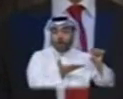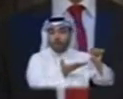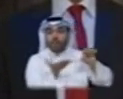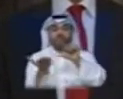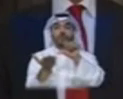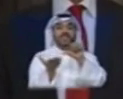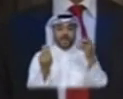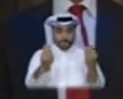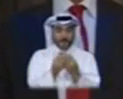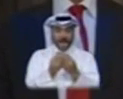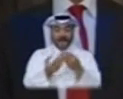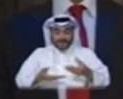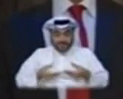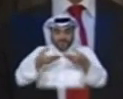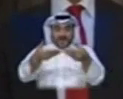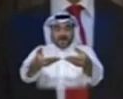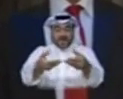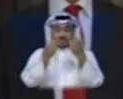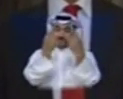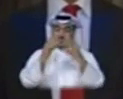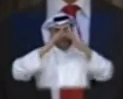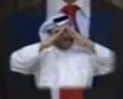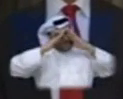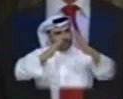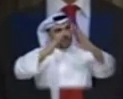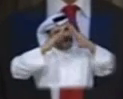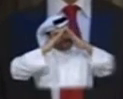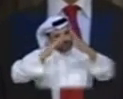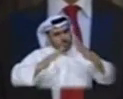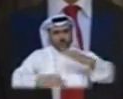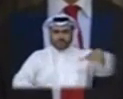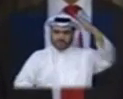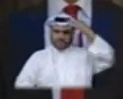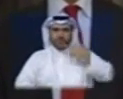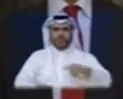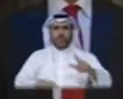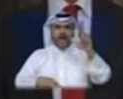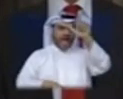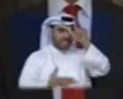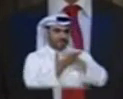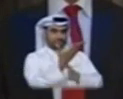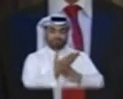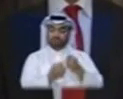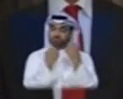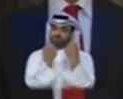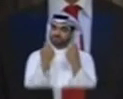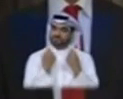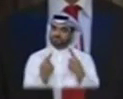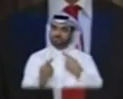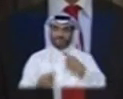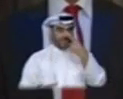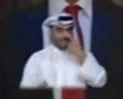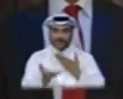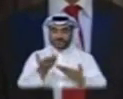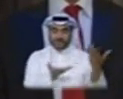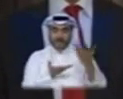من أشقائنا في الكويت، فلذلك لكم منا كل الشكر والتقدير والعرفان. كان عظيم هذا التشريف أن استقبلنا